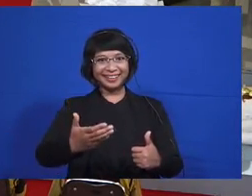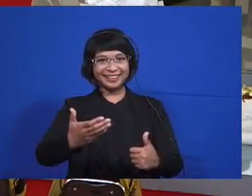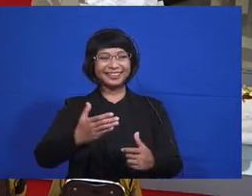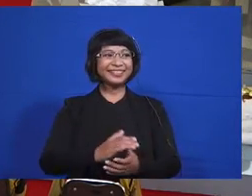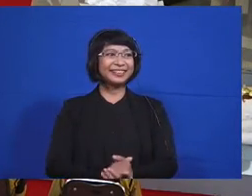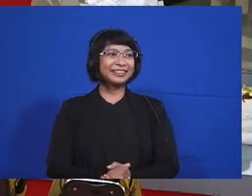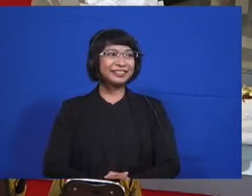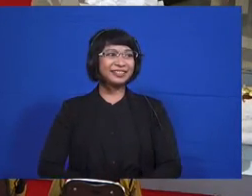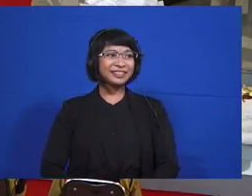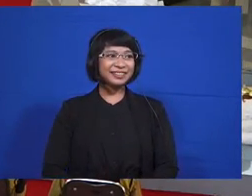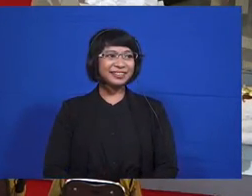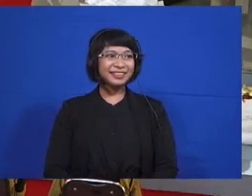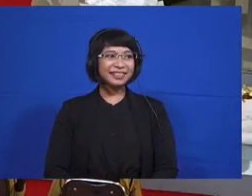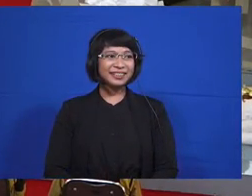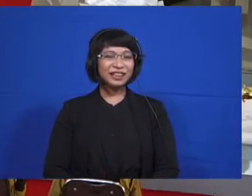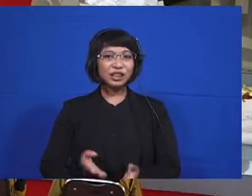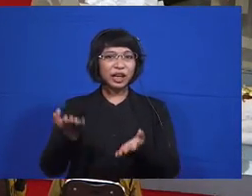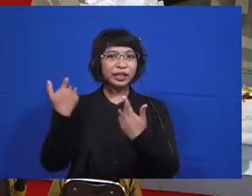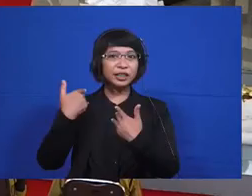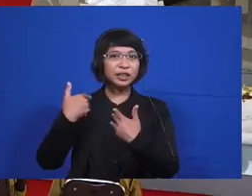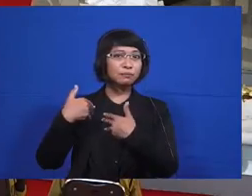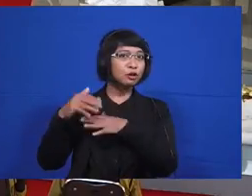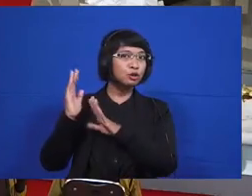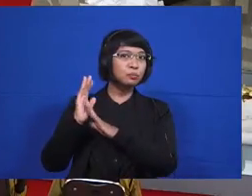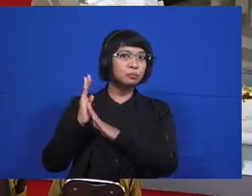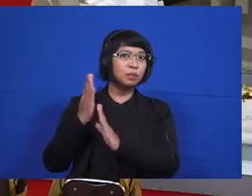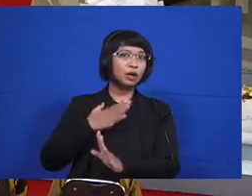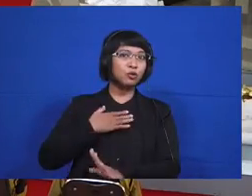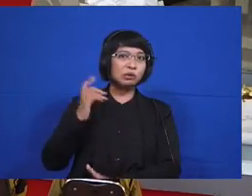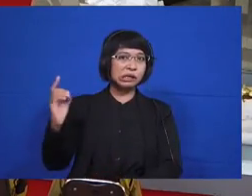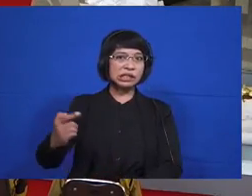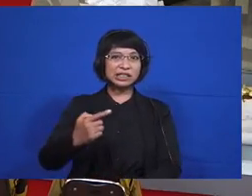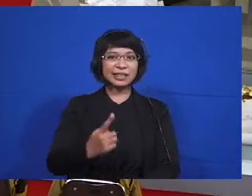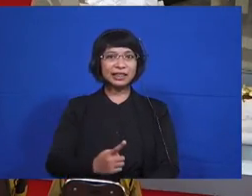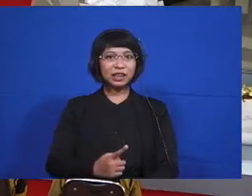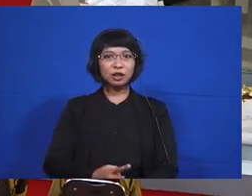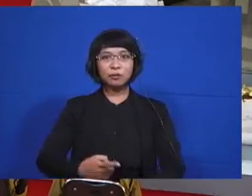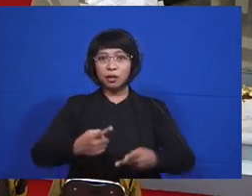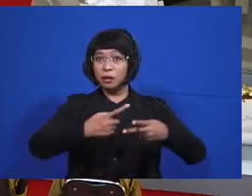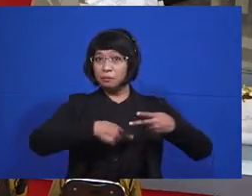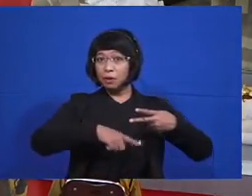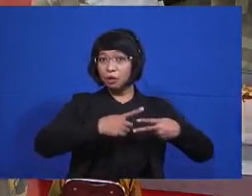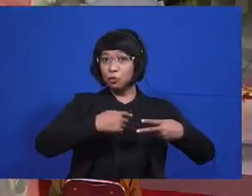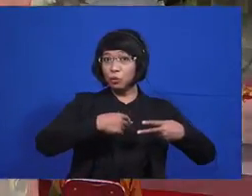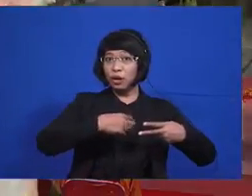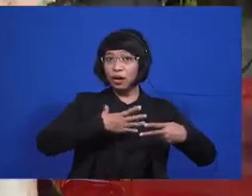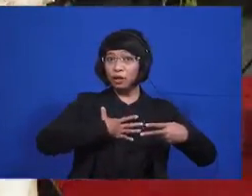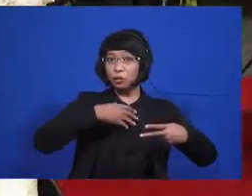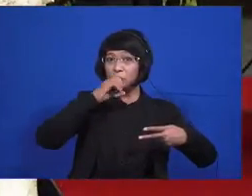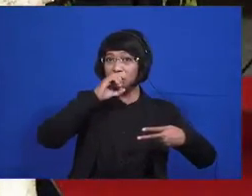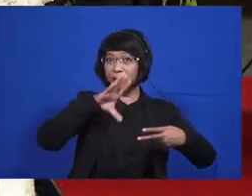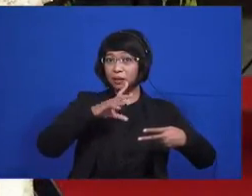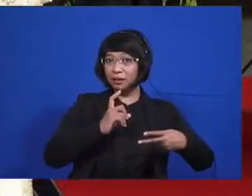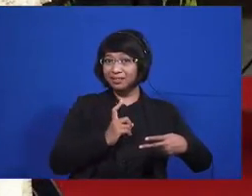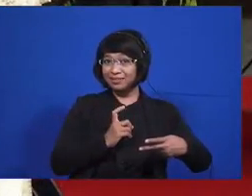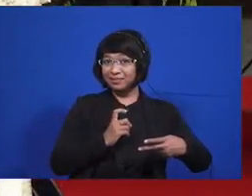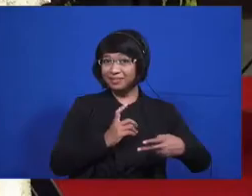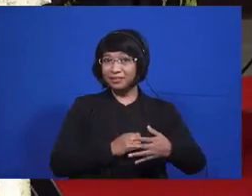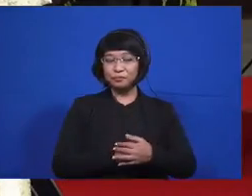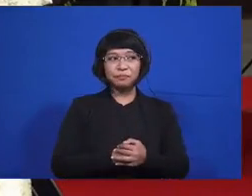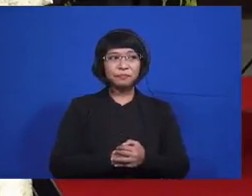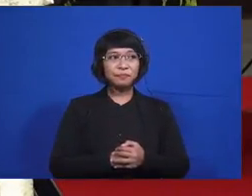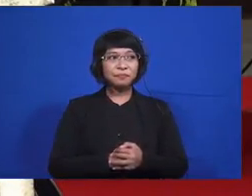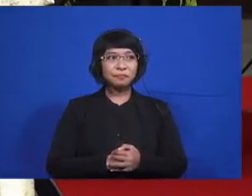Iya. Tadi sebelum masuk ke sini, kepada mereka berdua, saya tanya kembali, mantap,